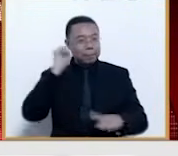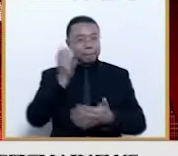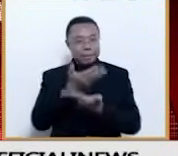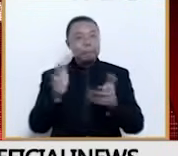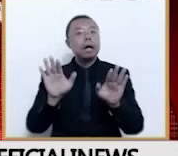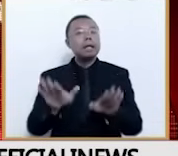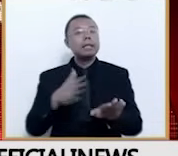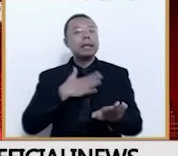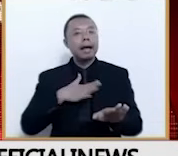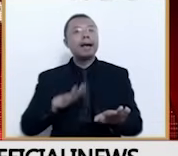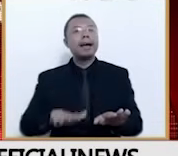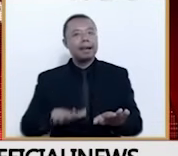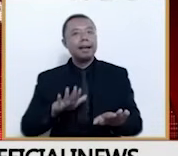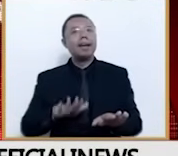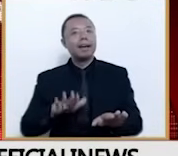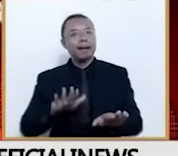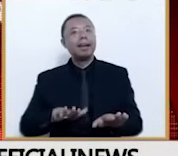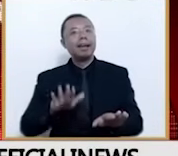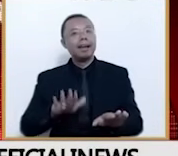mohon tenang.